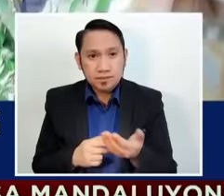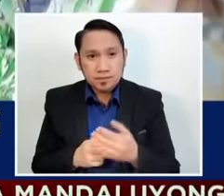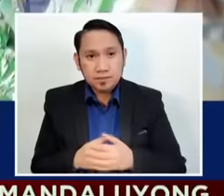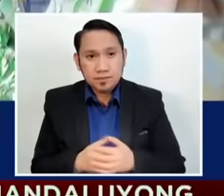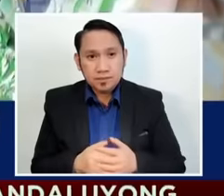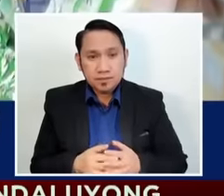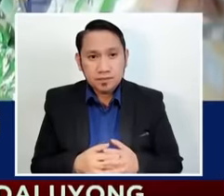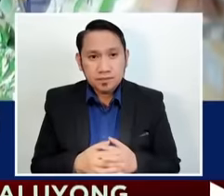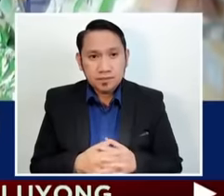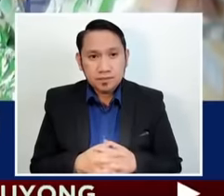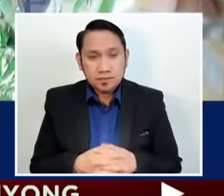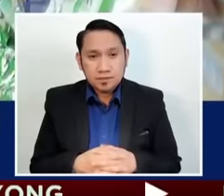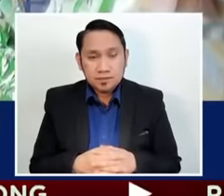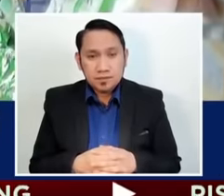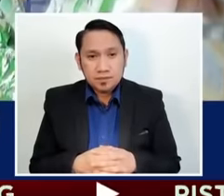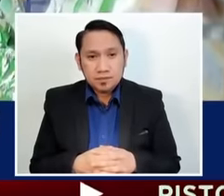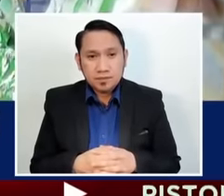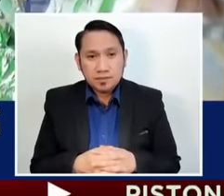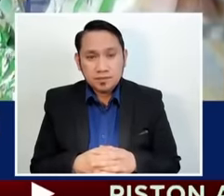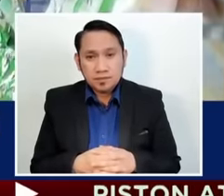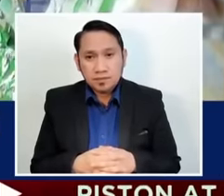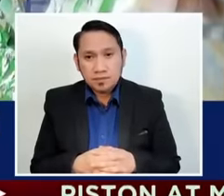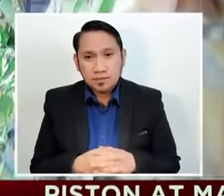Chico, ABS-CBN News.